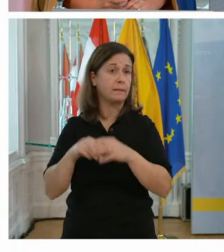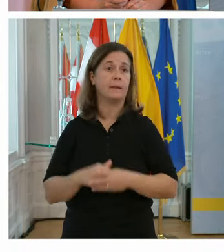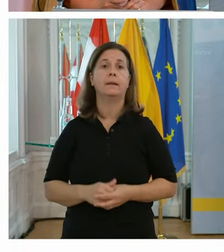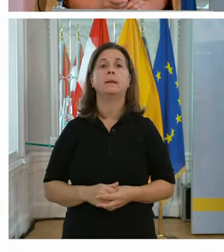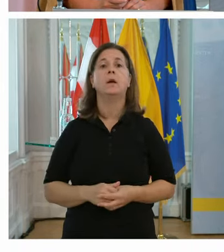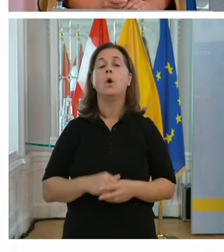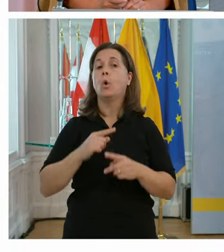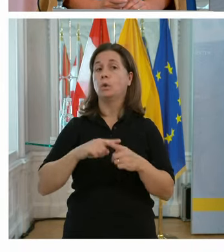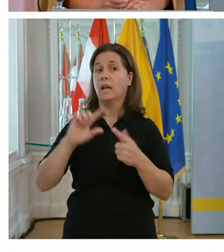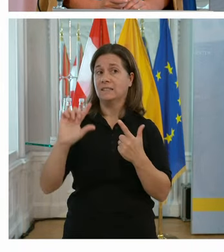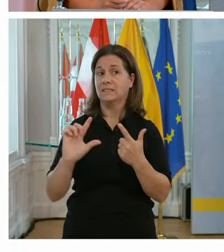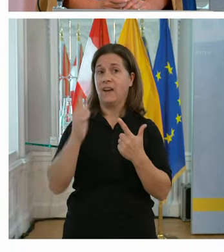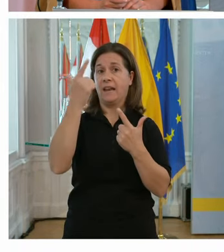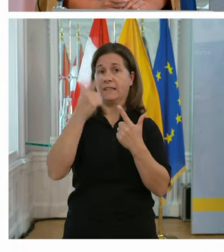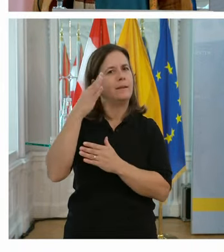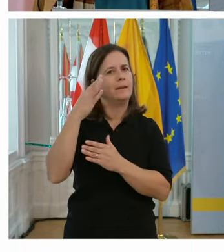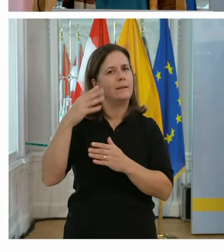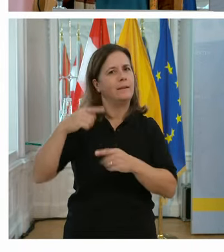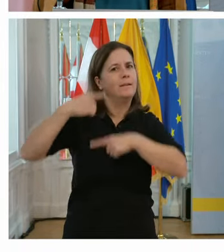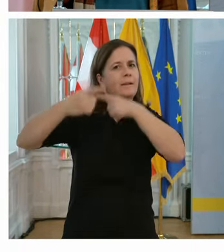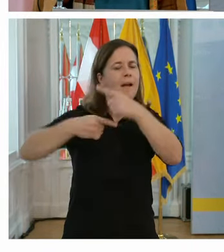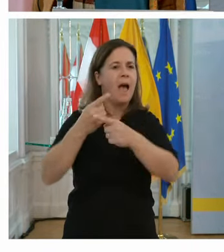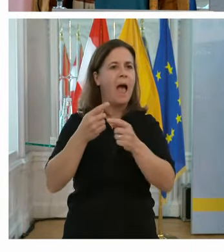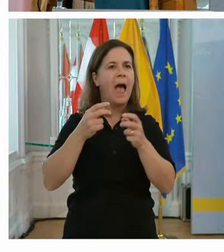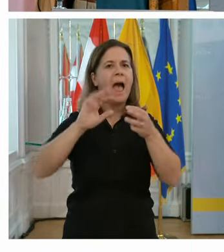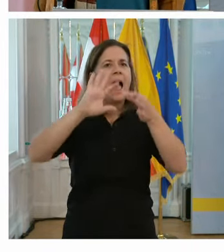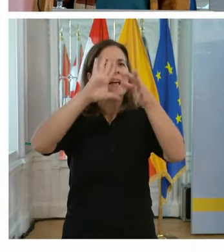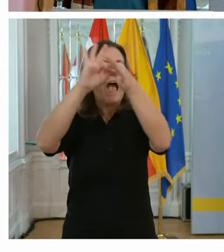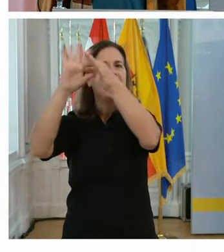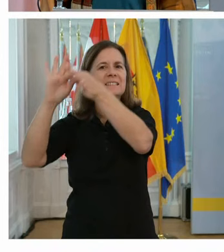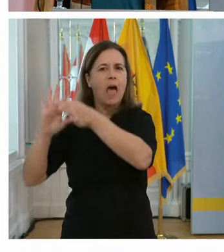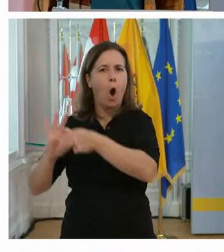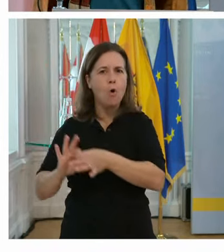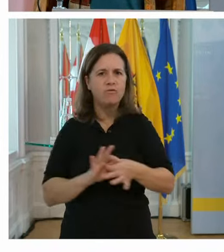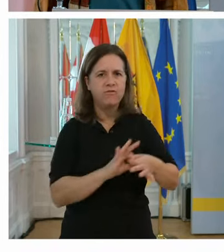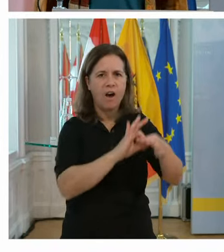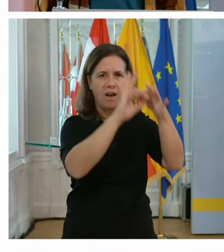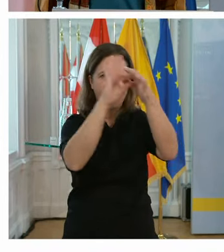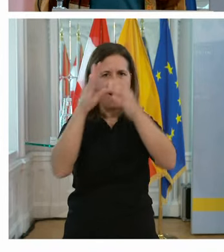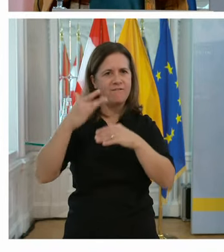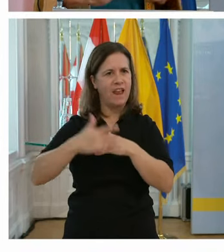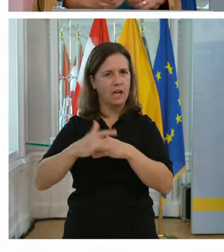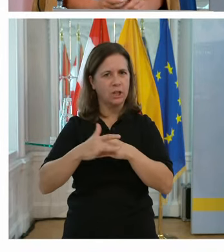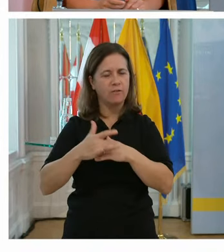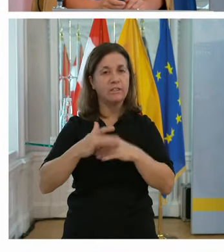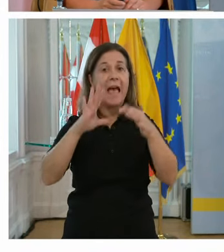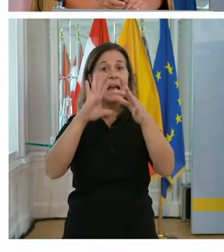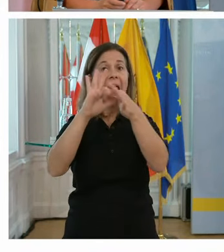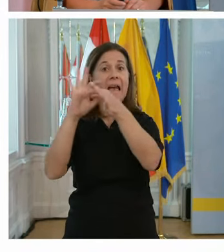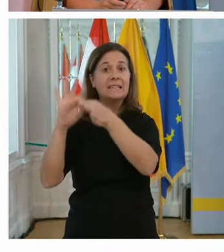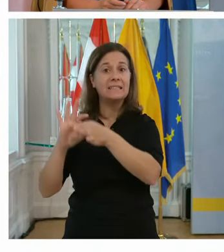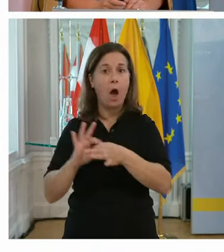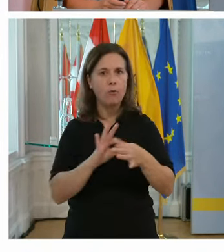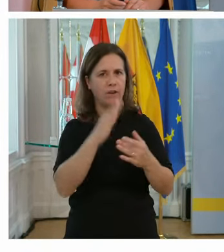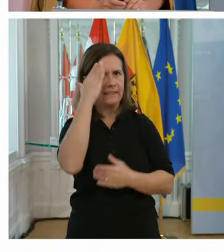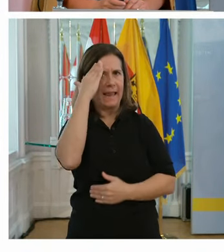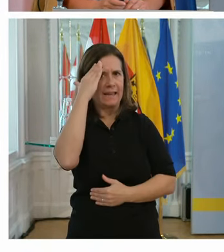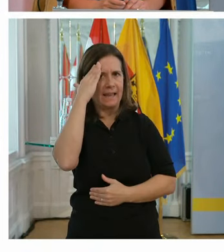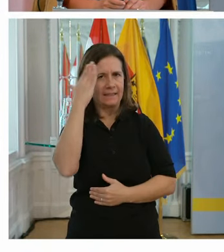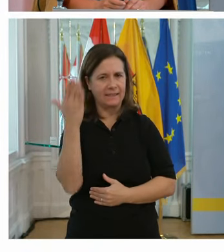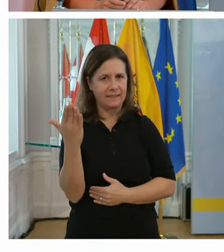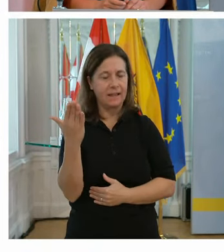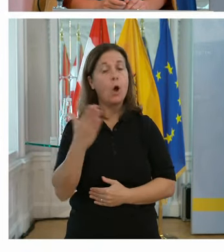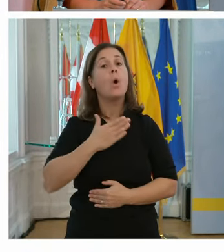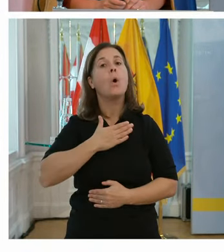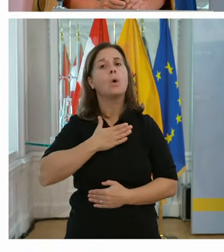als zweites Prinzip möchte ich Wirtschaft, das Kreislaufdenken im weiteren Sinn. Gott